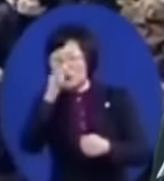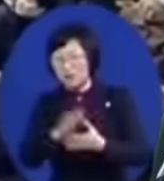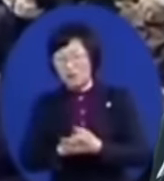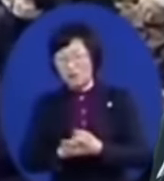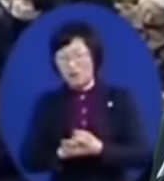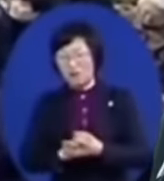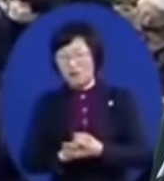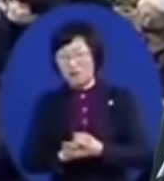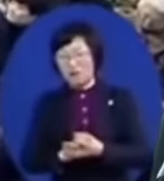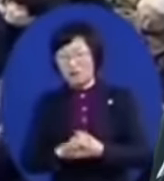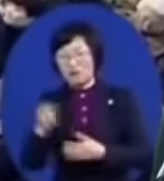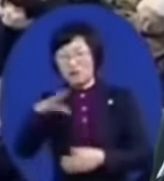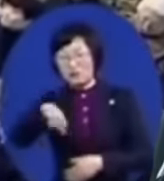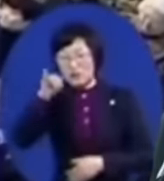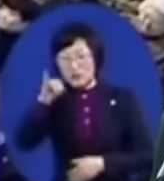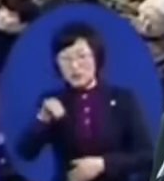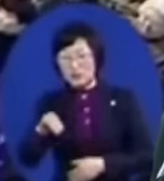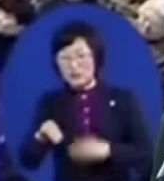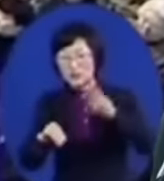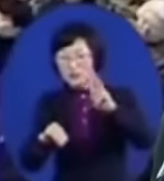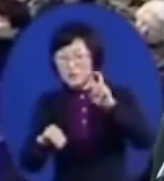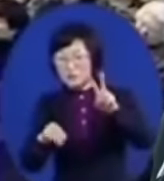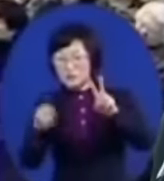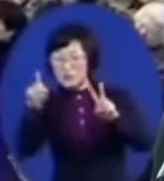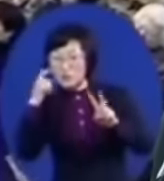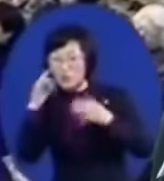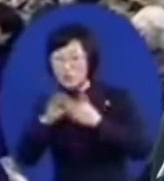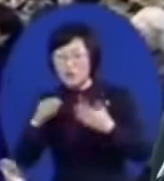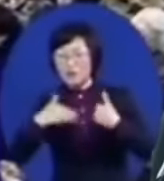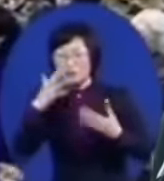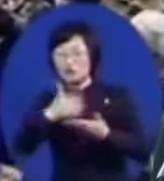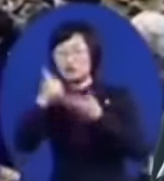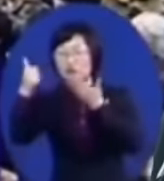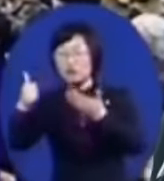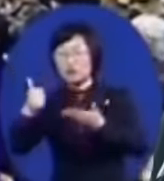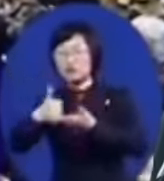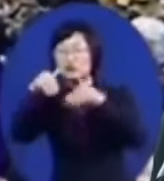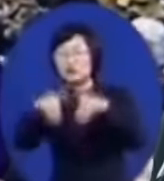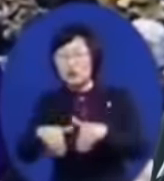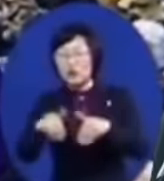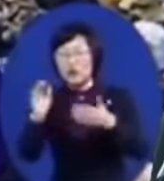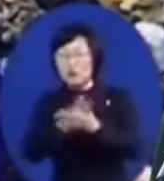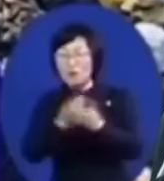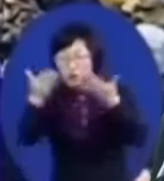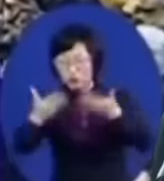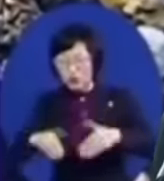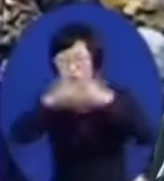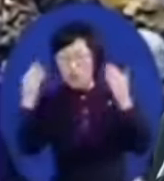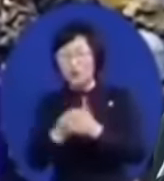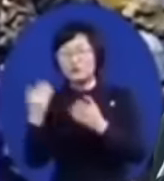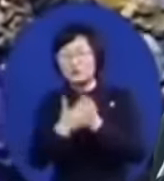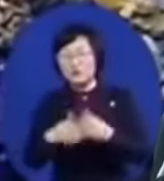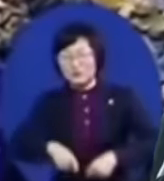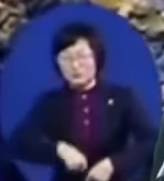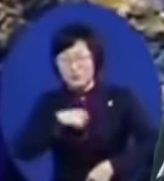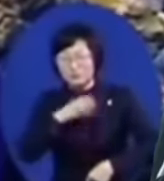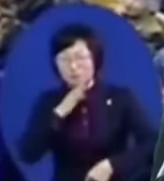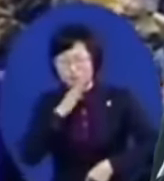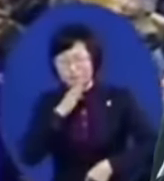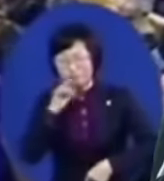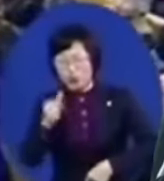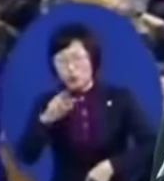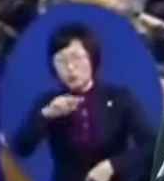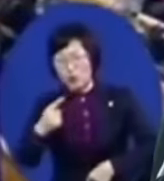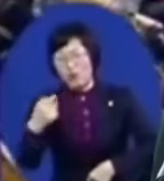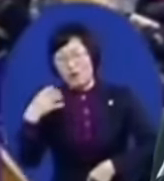창세기 32장 10절에 나는 주께서 주의 종에게 베푸신 모든 은총과 모든 진실함을 조금도 감당할 수 없사오나 내가